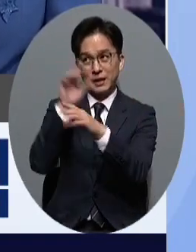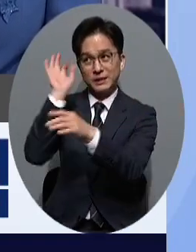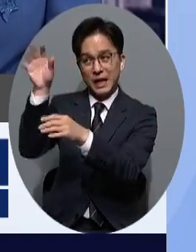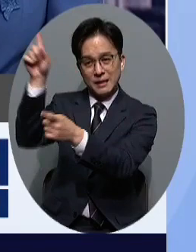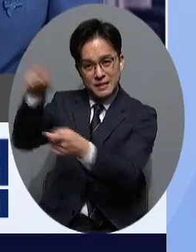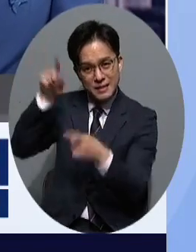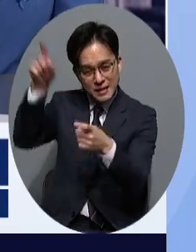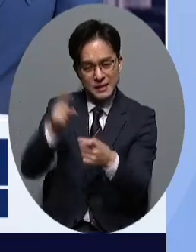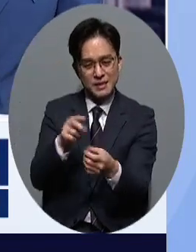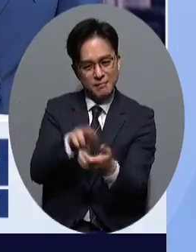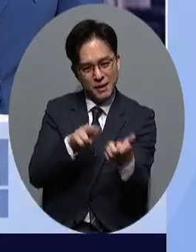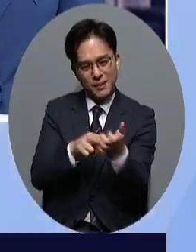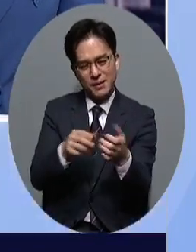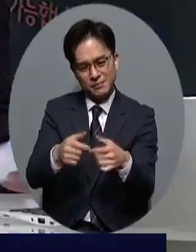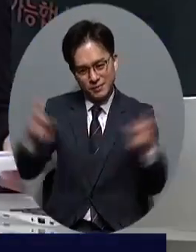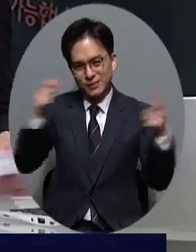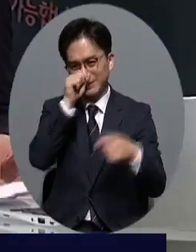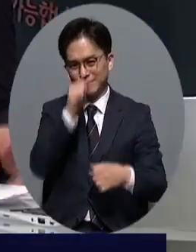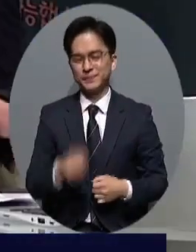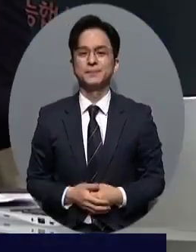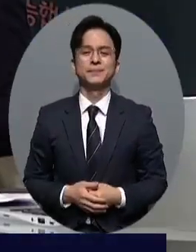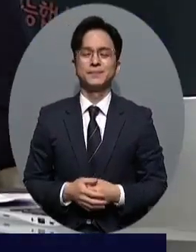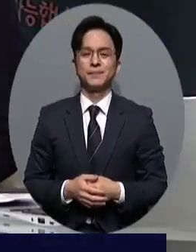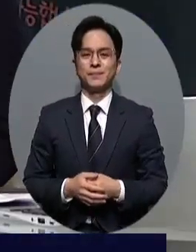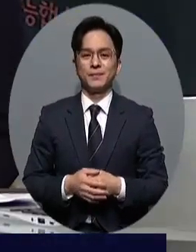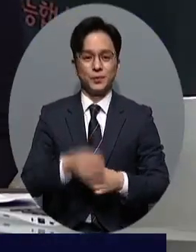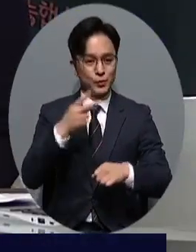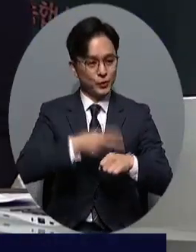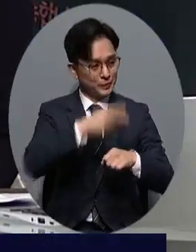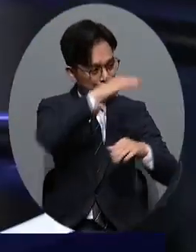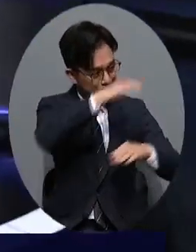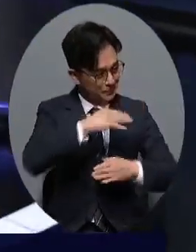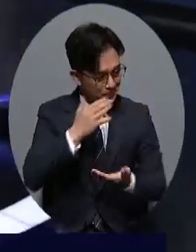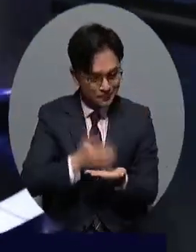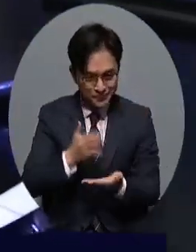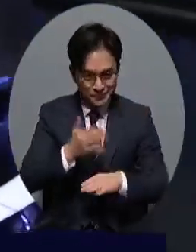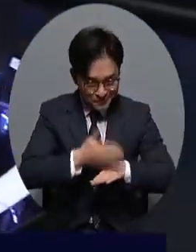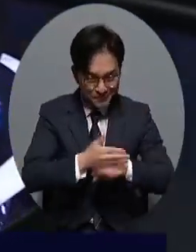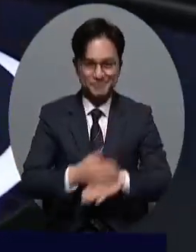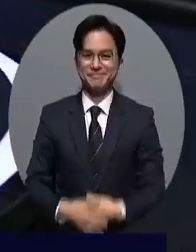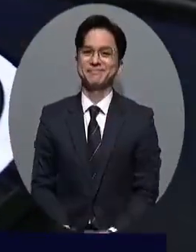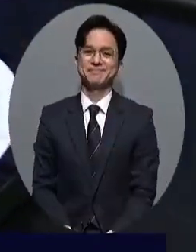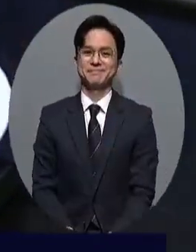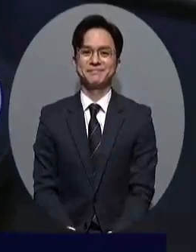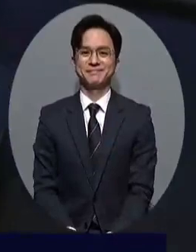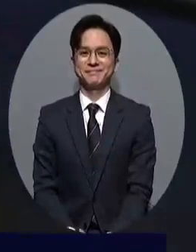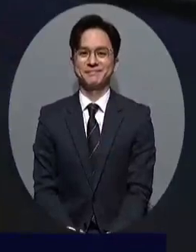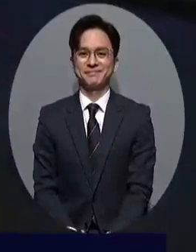것 같습니다. 예, 알겠습니다. 자, 지금까지 천은미 교수님이었습니다. 잘 들었습니다. 고맙습니다. 감사합니다.